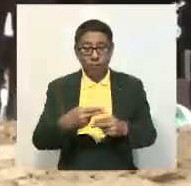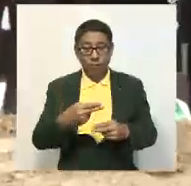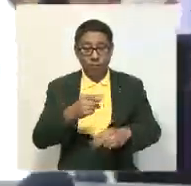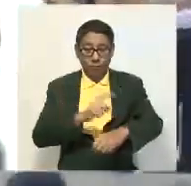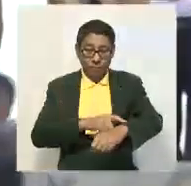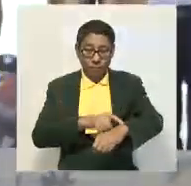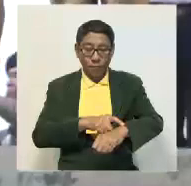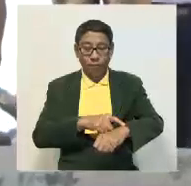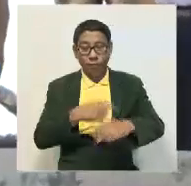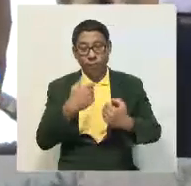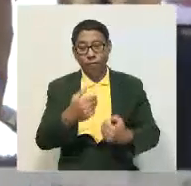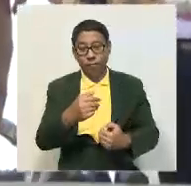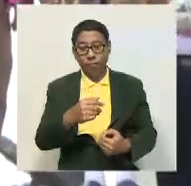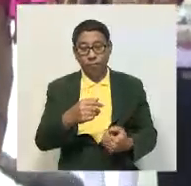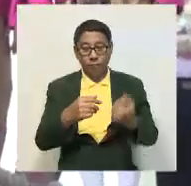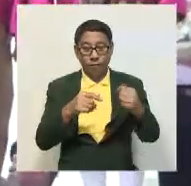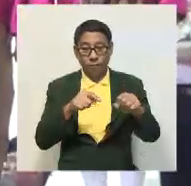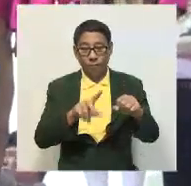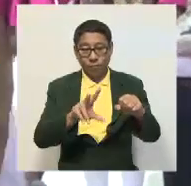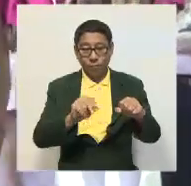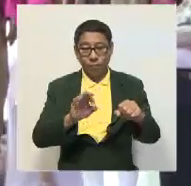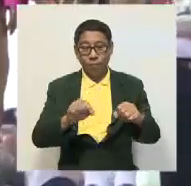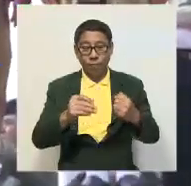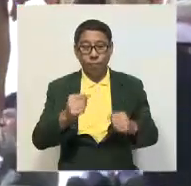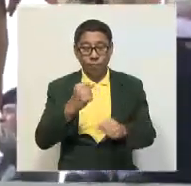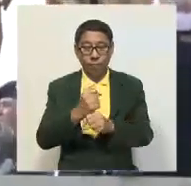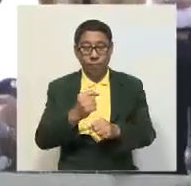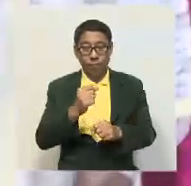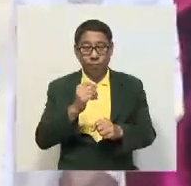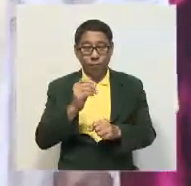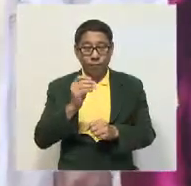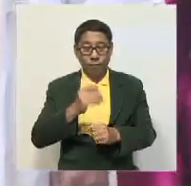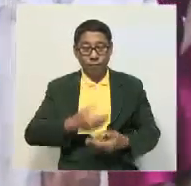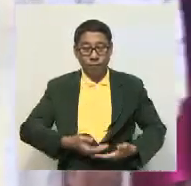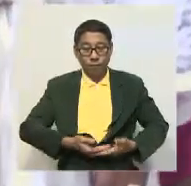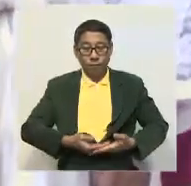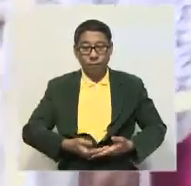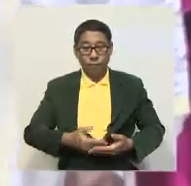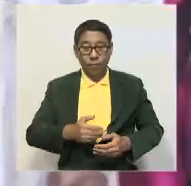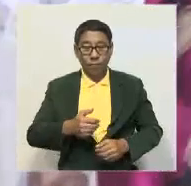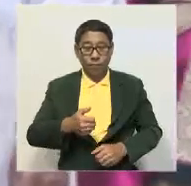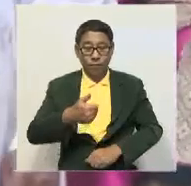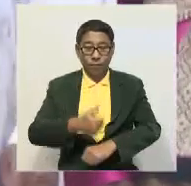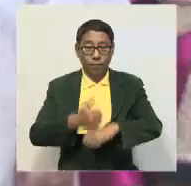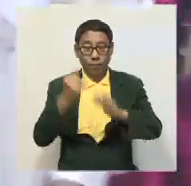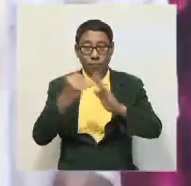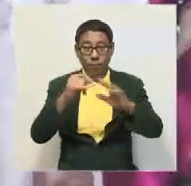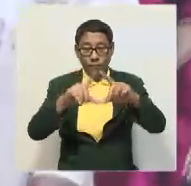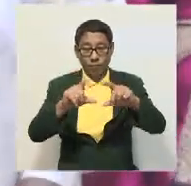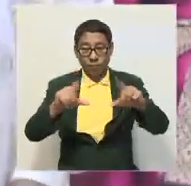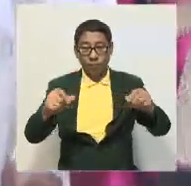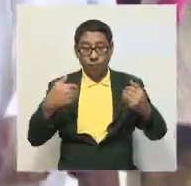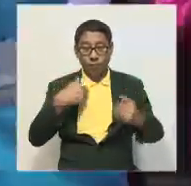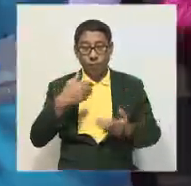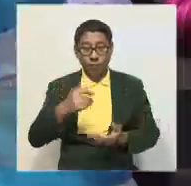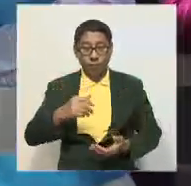กษ์เวลา 10:39 เมื่อวานนี้ประกอบพิธีกรรมโดยมีนายสืบศักดิ์เอี่ยมวิจารณ์ผู้ว่าราชการจังหวัดเพชรบู